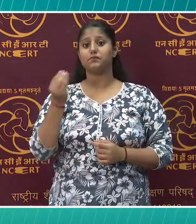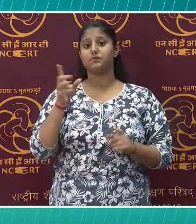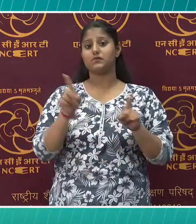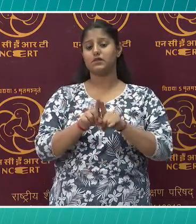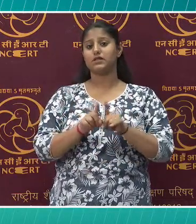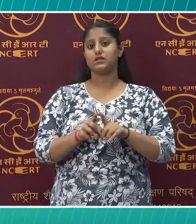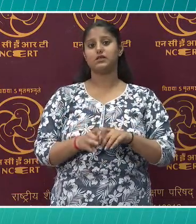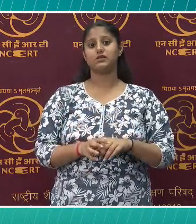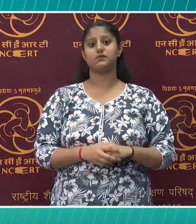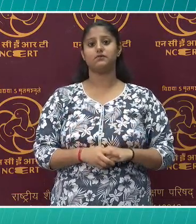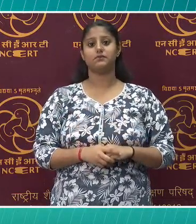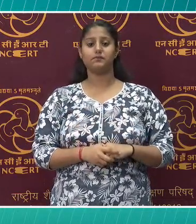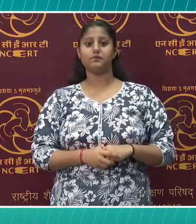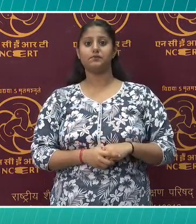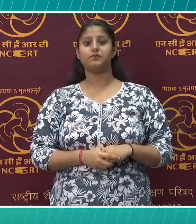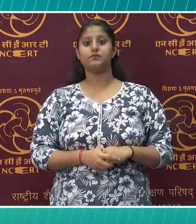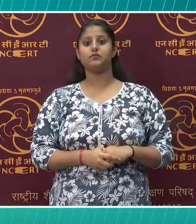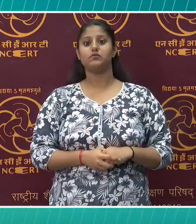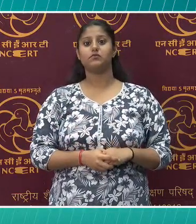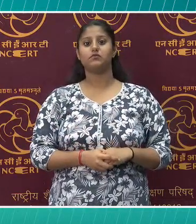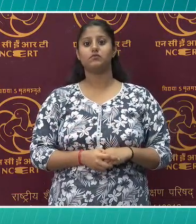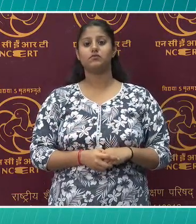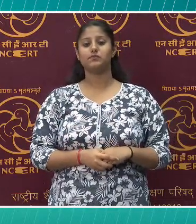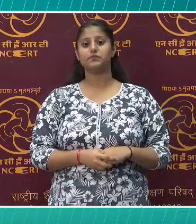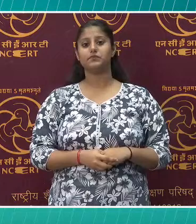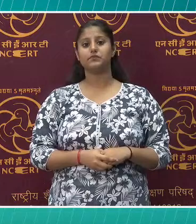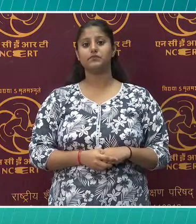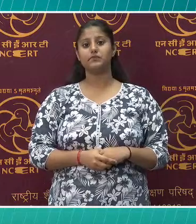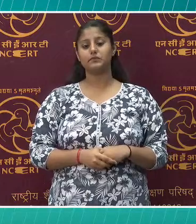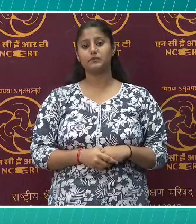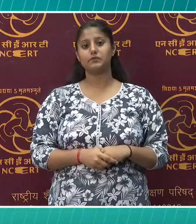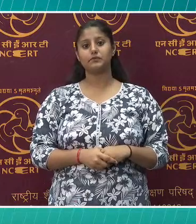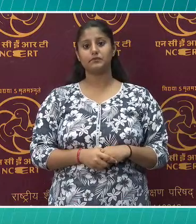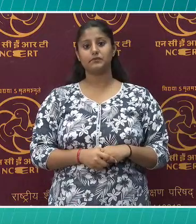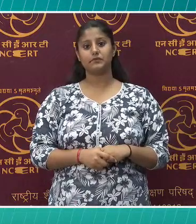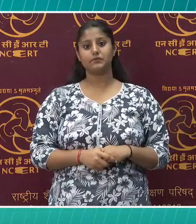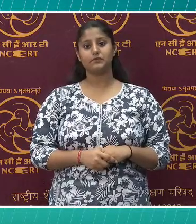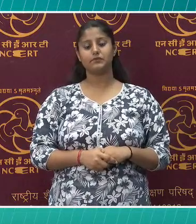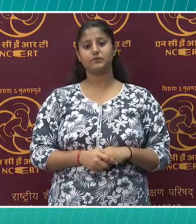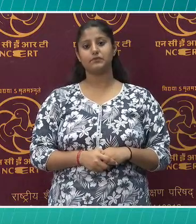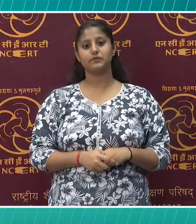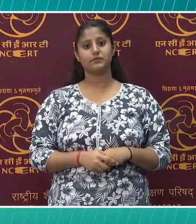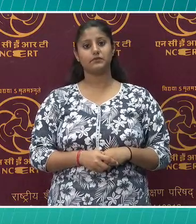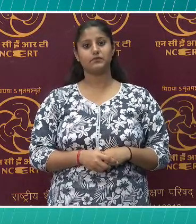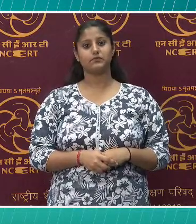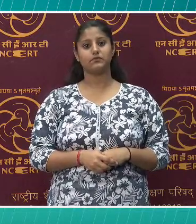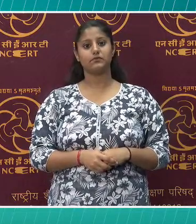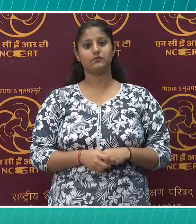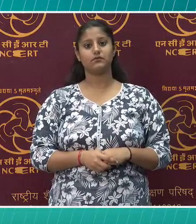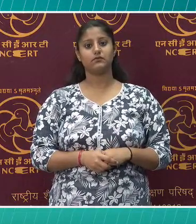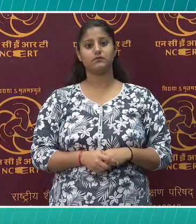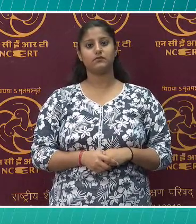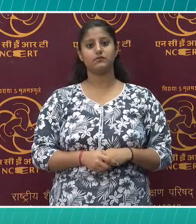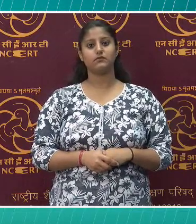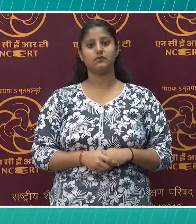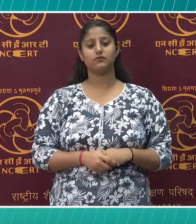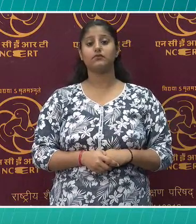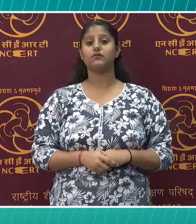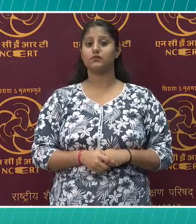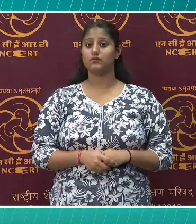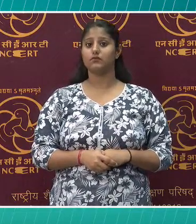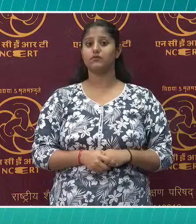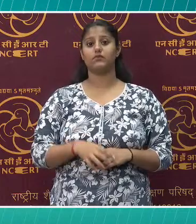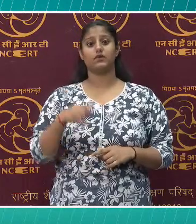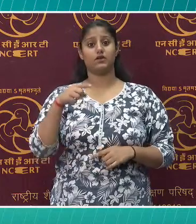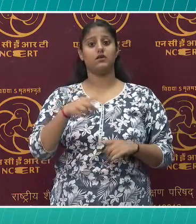तत्सवितुर्वरेण्यं भर्गो देवस्य धीमहि धियो यो न प्रचोदयात्.